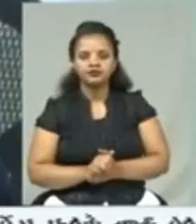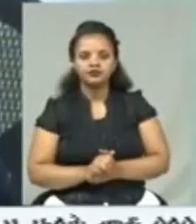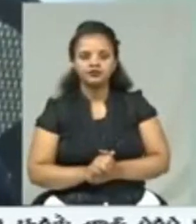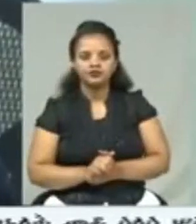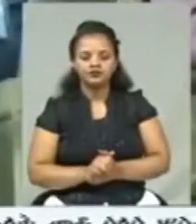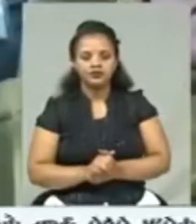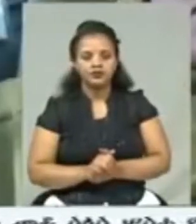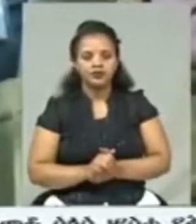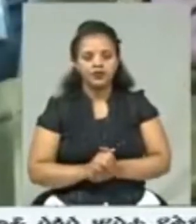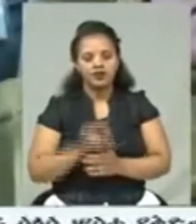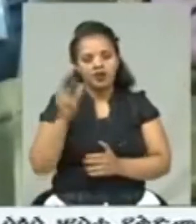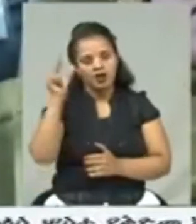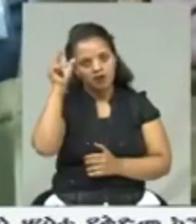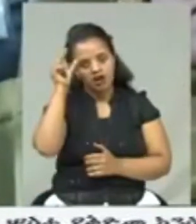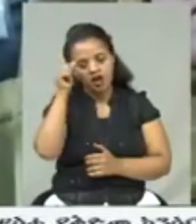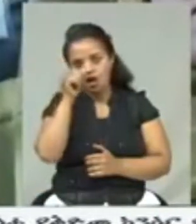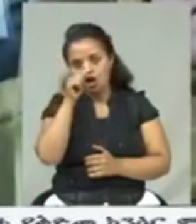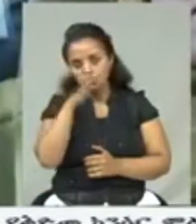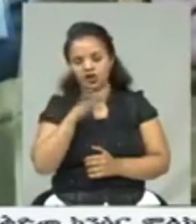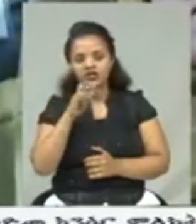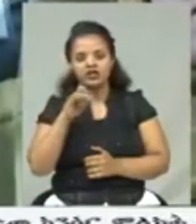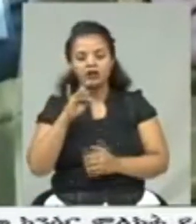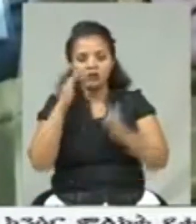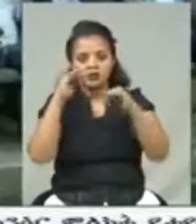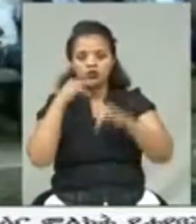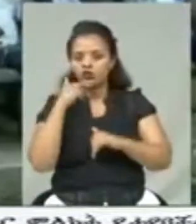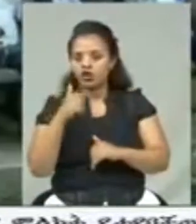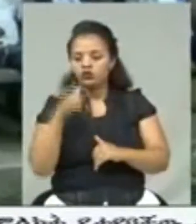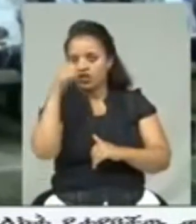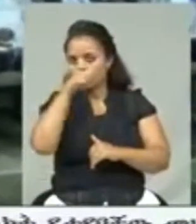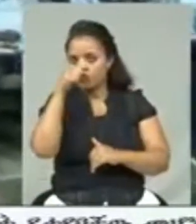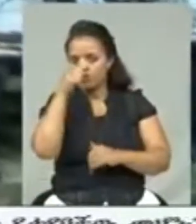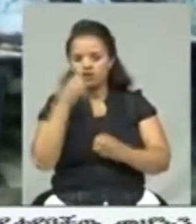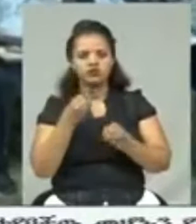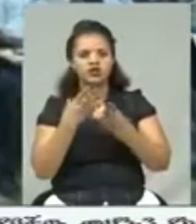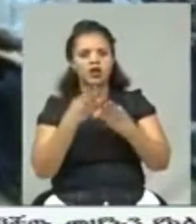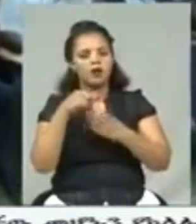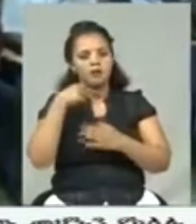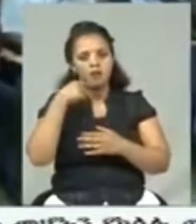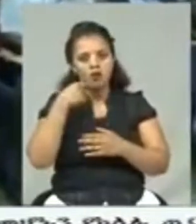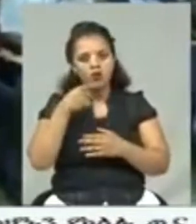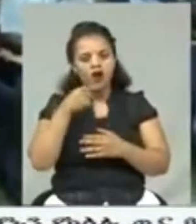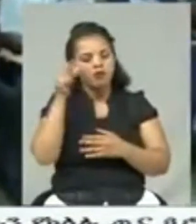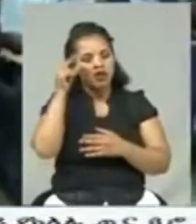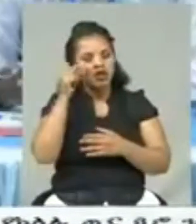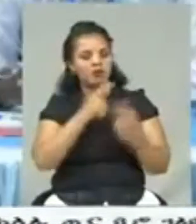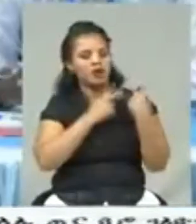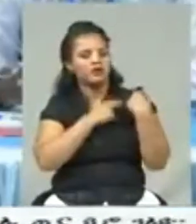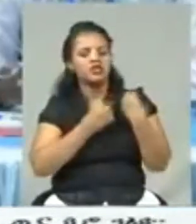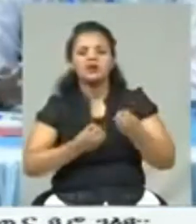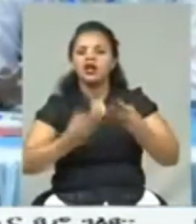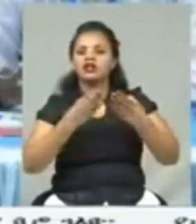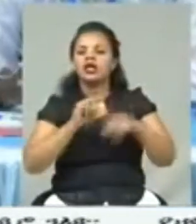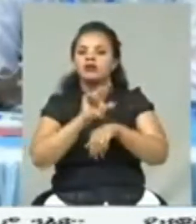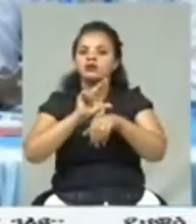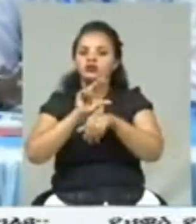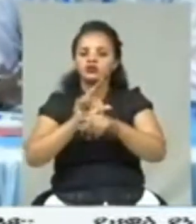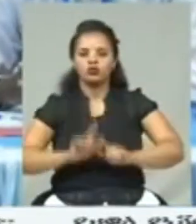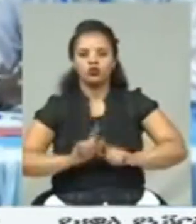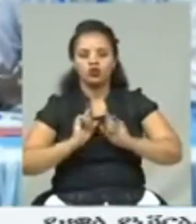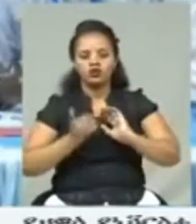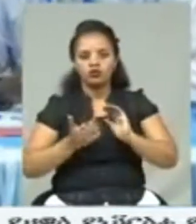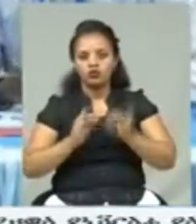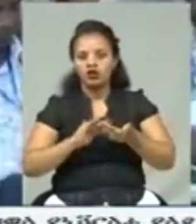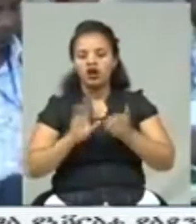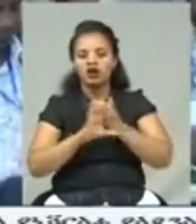የባህልና ስፖርት ሚኒስትሩ አቶ ቀጀላ መርዳሳ በመድረኩ እንዳሉት ኢትዮጵያ የብዛ ባህልና ቋንቋ ባለቤት እንዲሁም የበርካታ ብሔር ብሔረሰቦች መኖሪያ